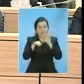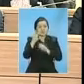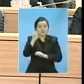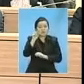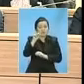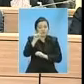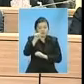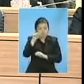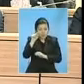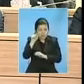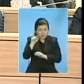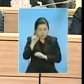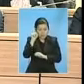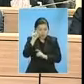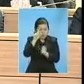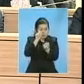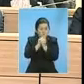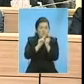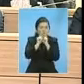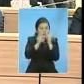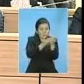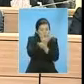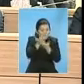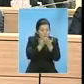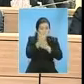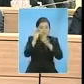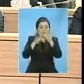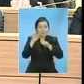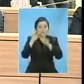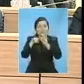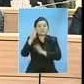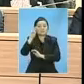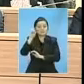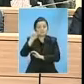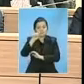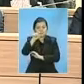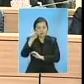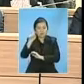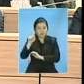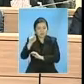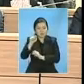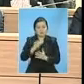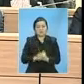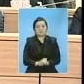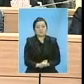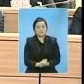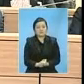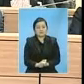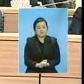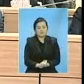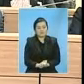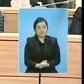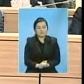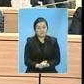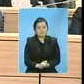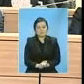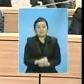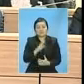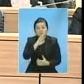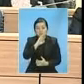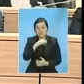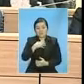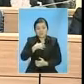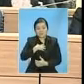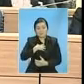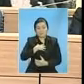ท่านจะต้องสื่อสารกันให้มากถึง 70% นั่นแปลว่าถ้าท่านจะให้เกิดสันติภาพให้